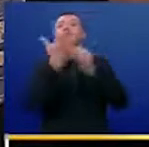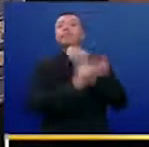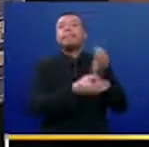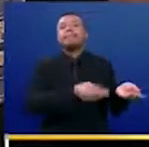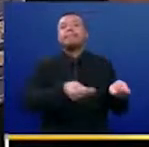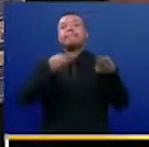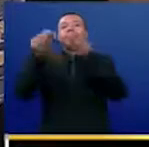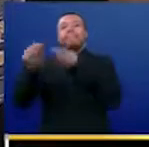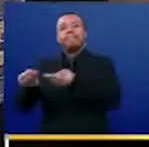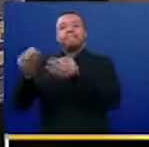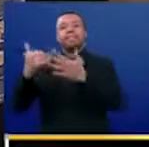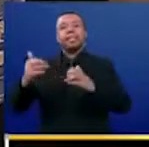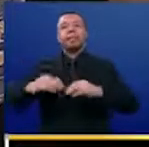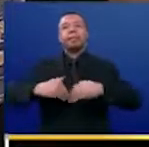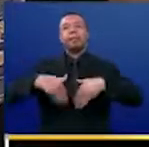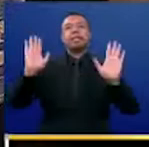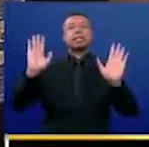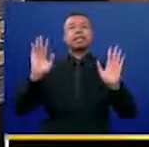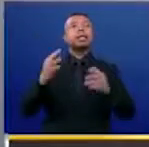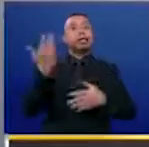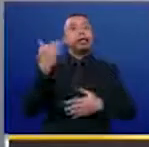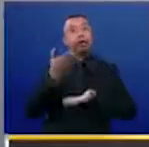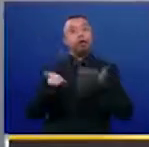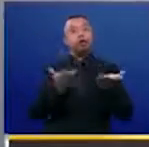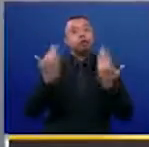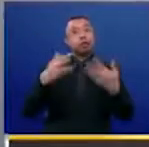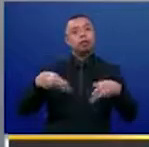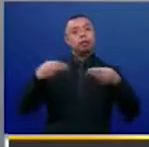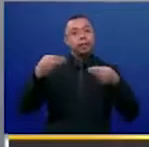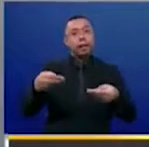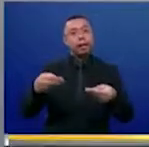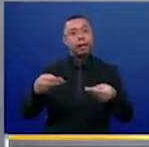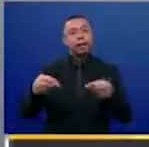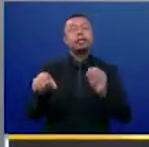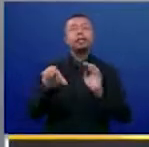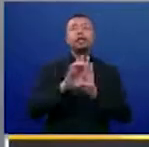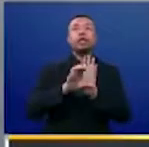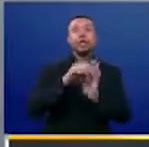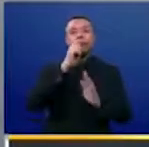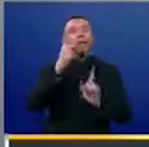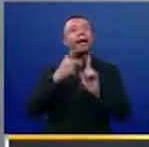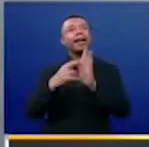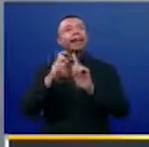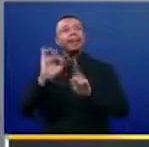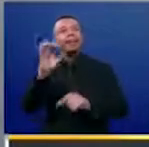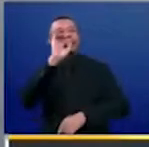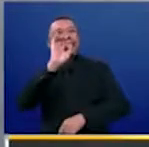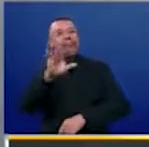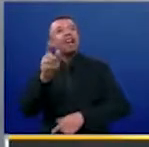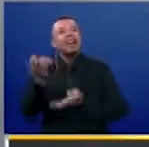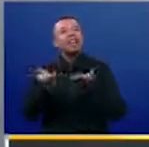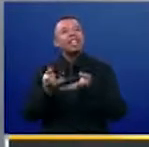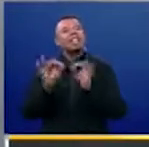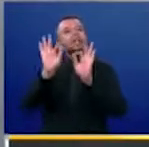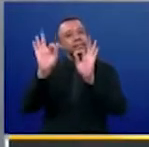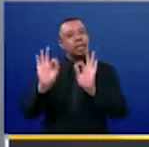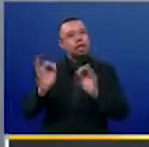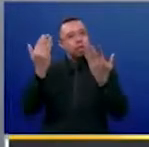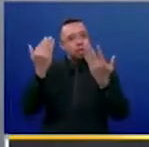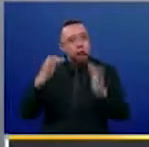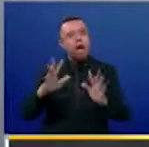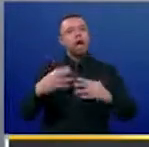lain pihak juga ada namanya fasilitas Stadion sudah disampaikan oleh pak Hendi bahwa ada fasilitas pendidikan kemudian